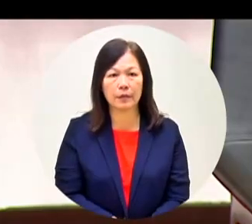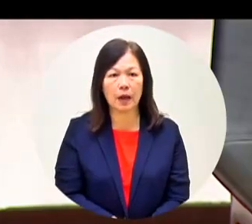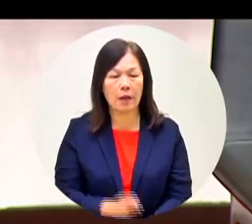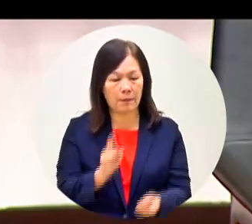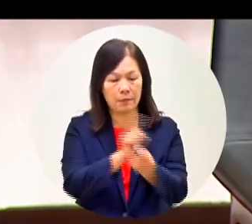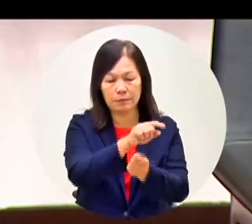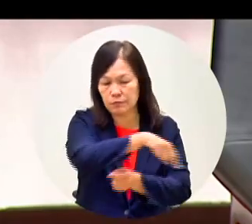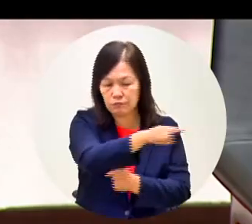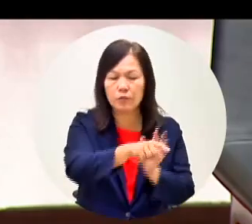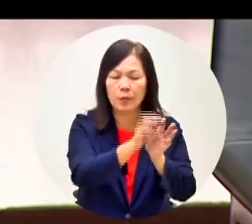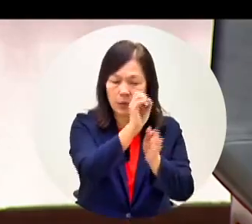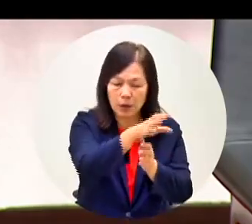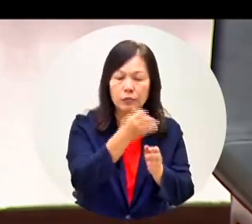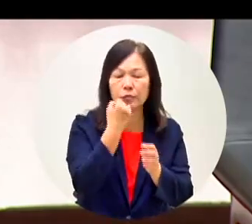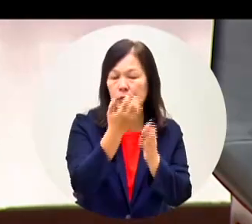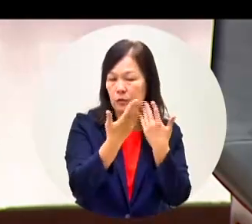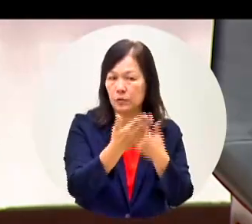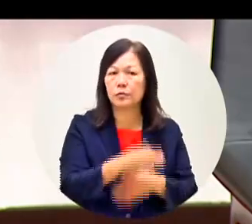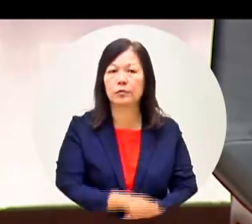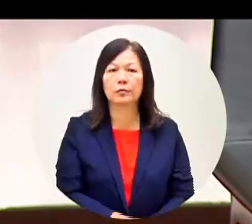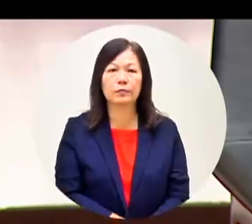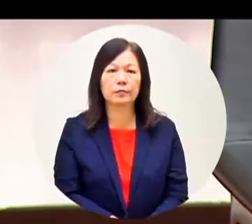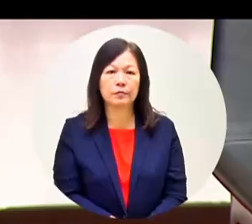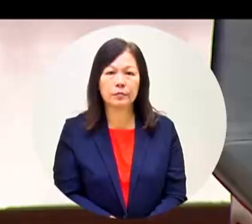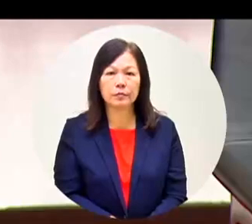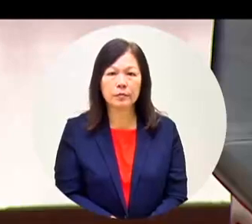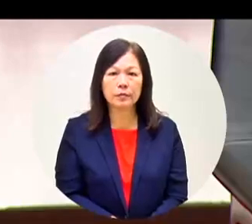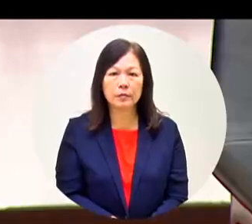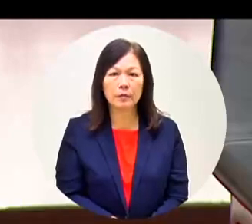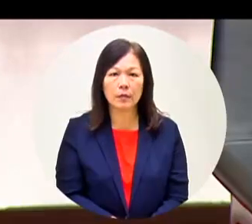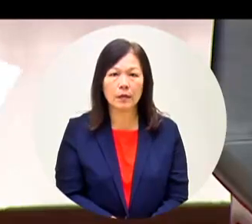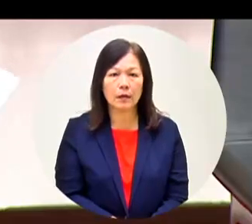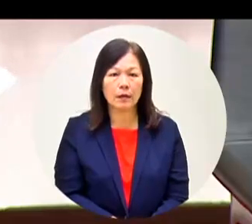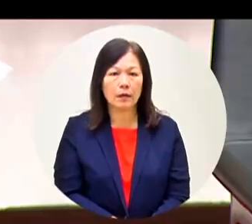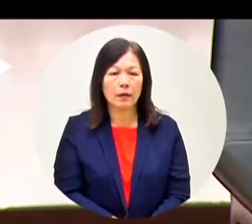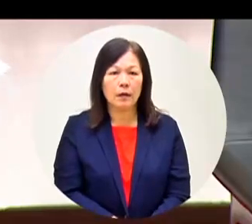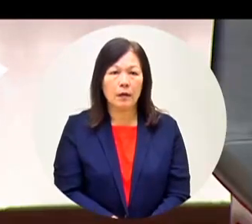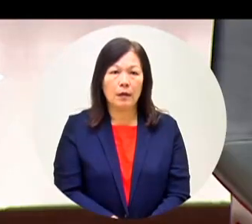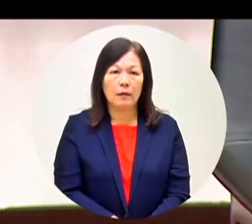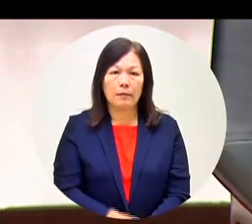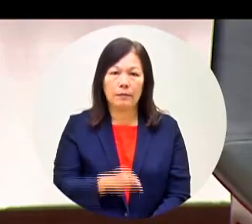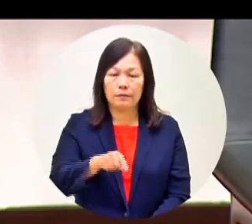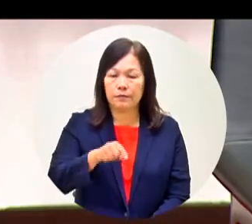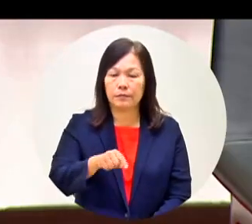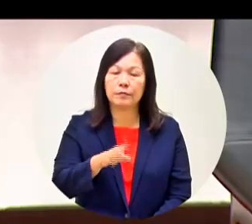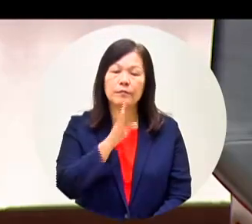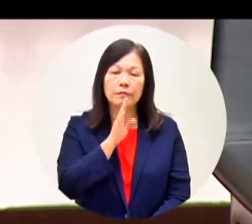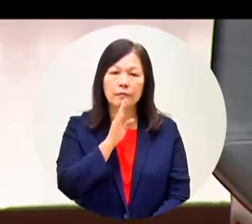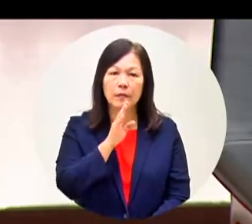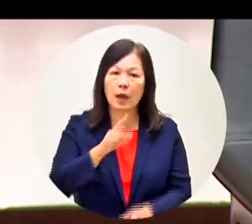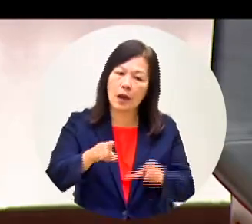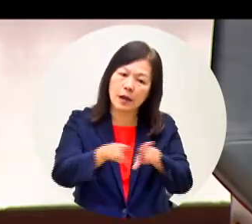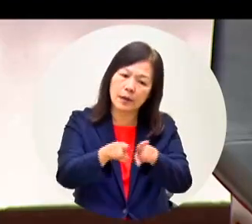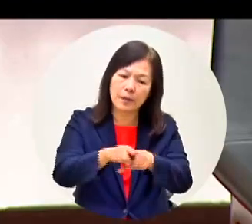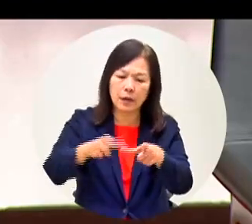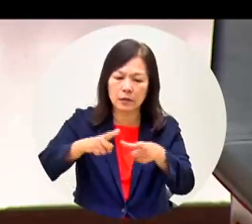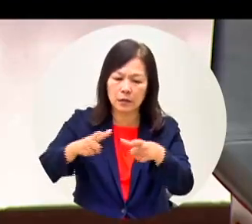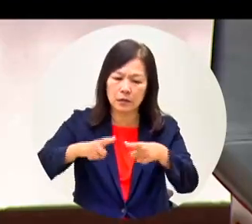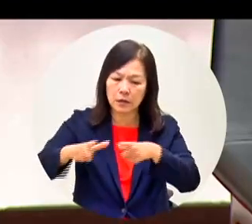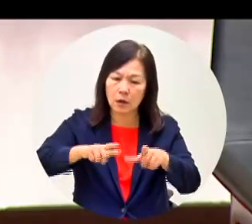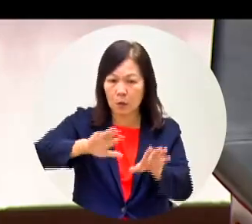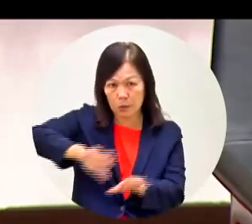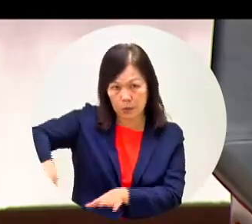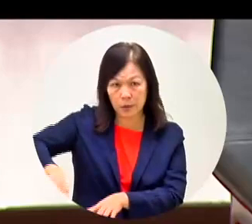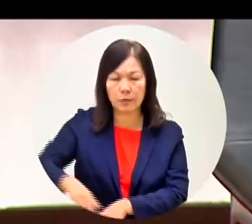接着我们再来看一下这个除了一般的公园以外，本席这边要建议的是我们希